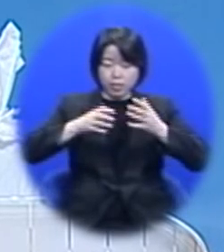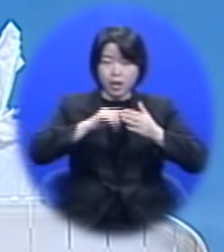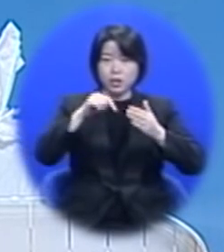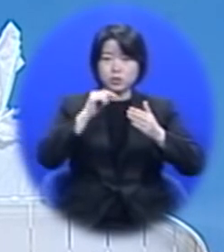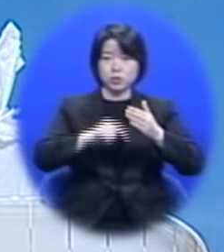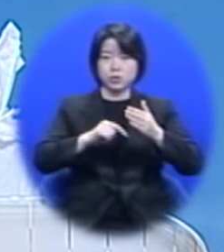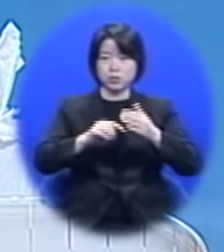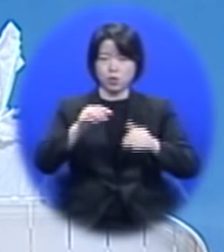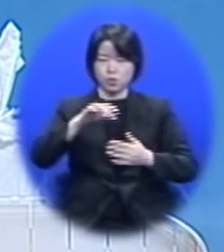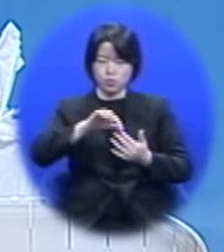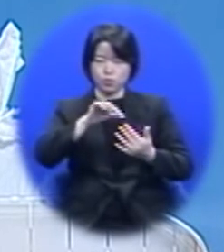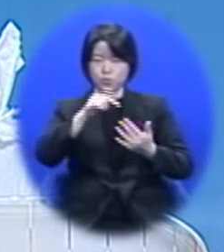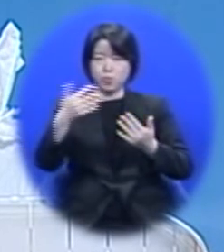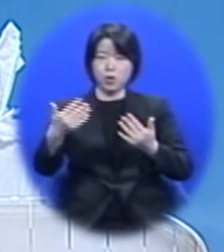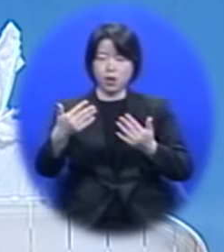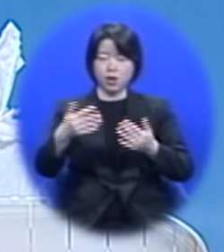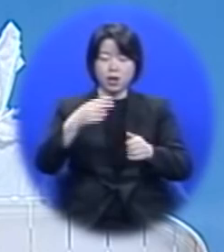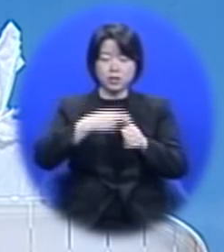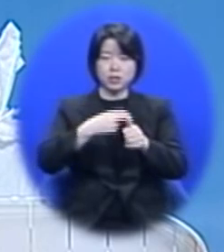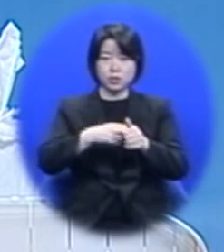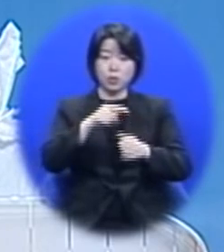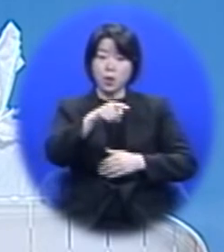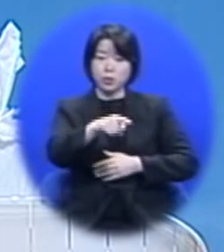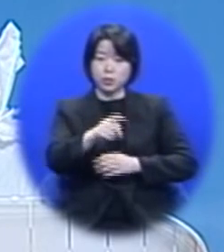예상치 못하는 속도에 놀라고 있습니다.